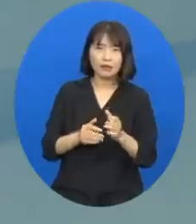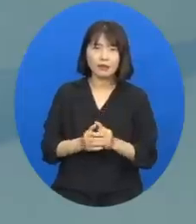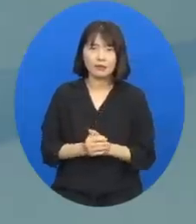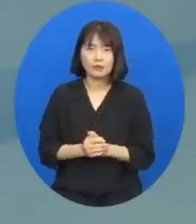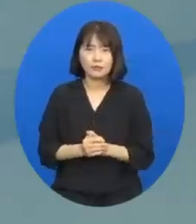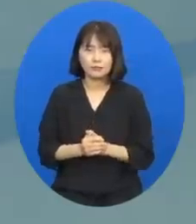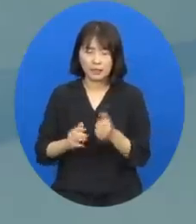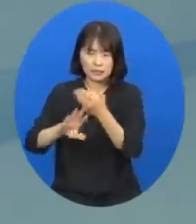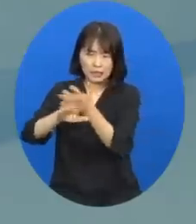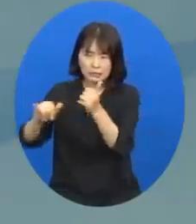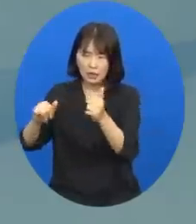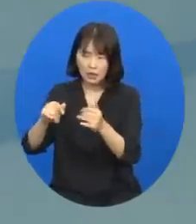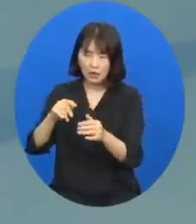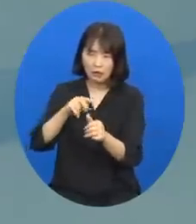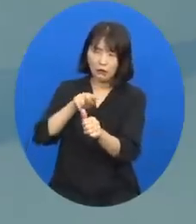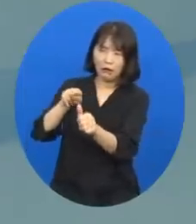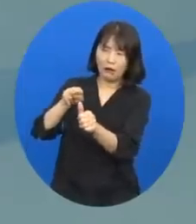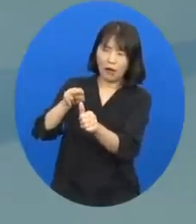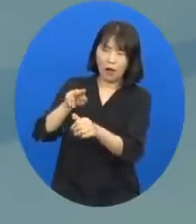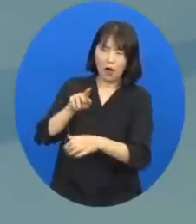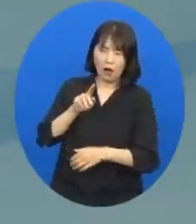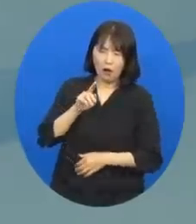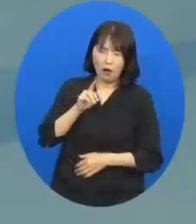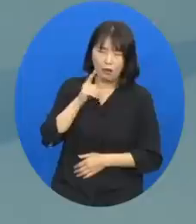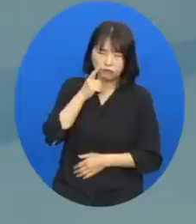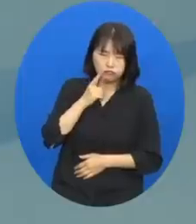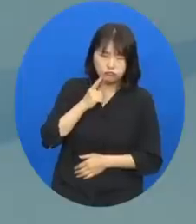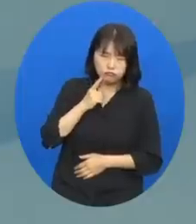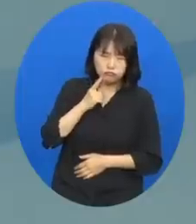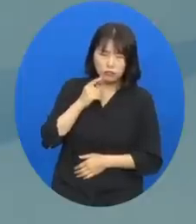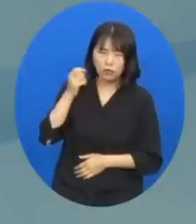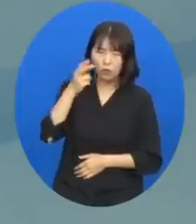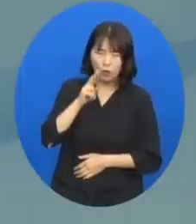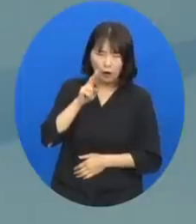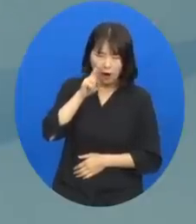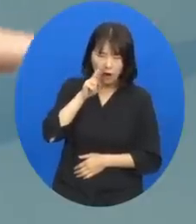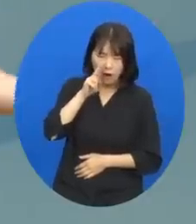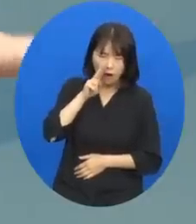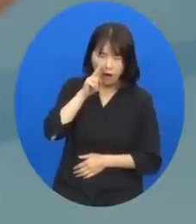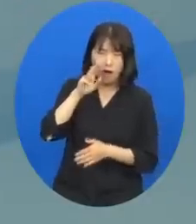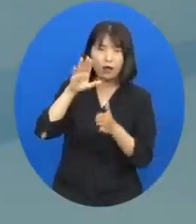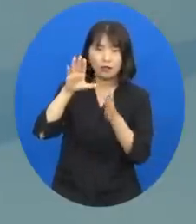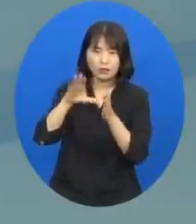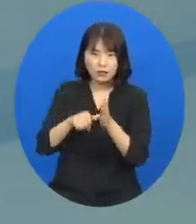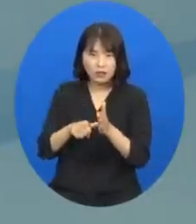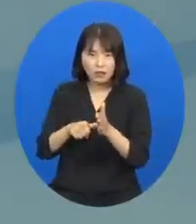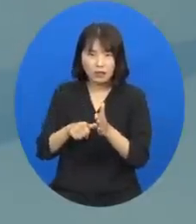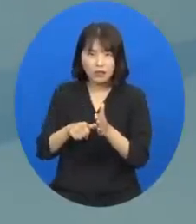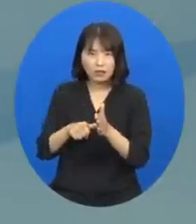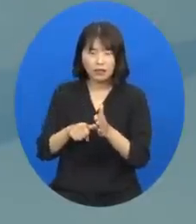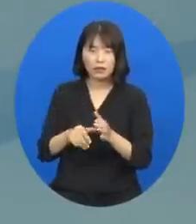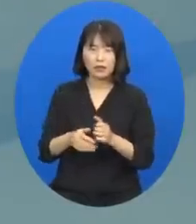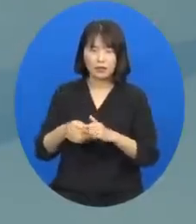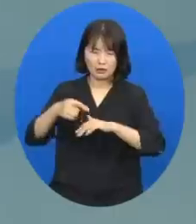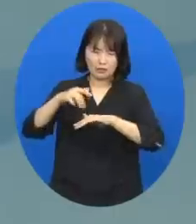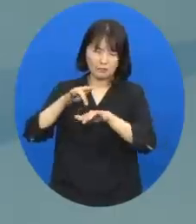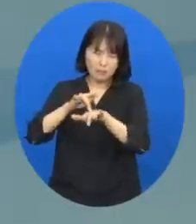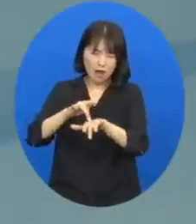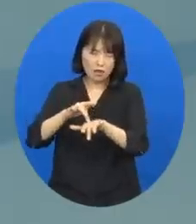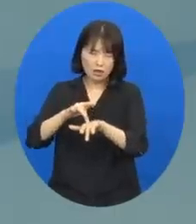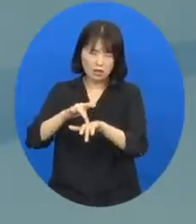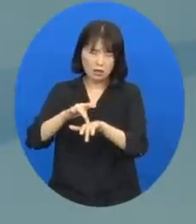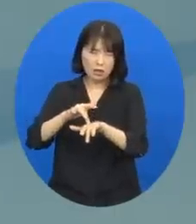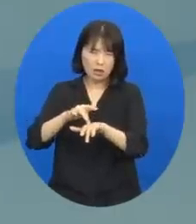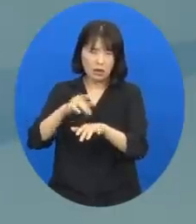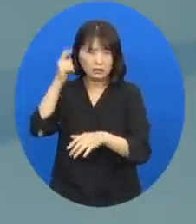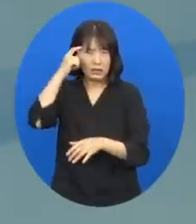부러움을 넘어서 악한 색으로 변질 될 때 생각 속에 막 계속 그 심어 주거든요 제가